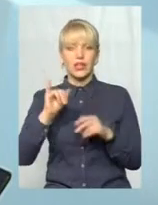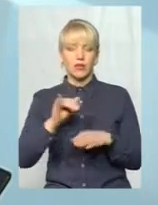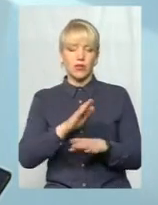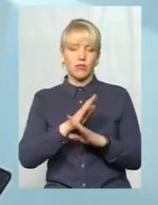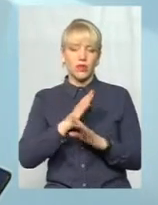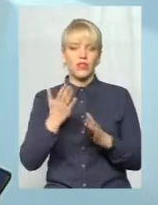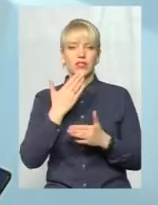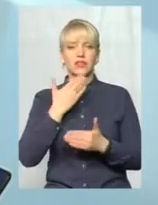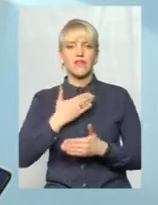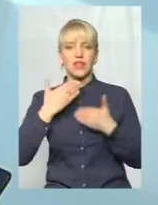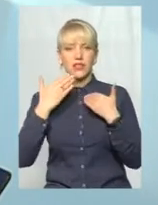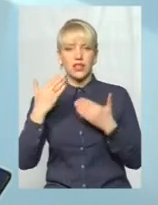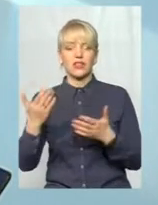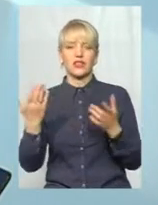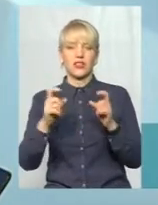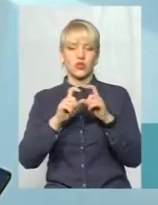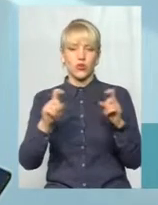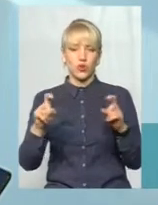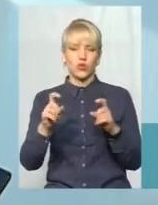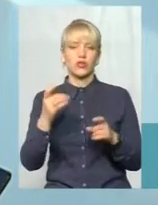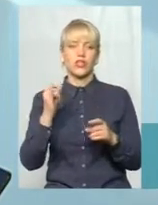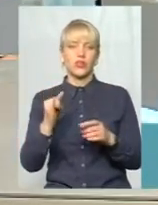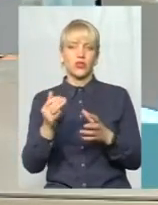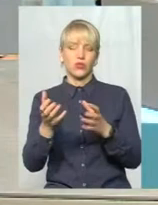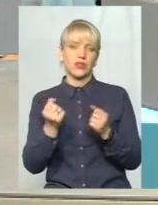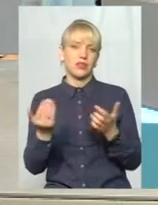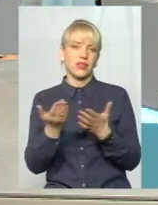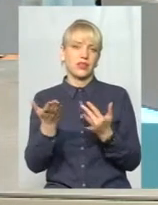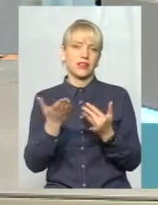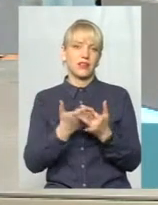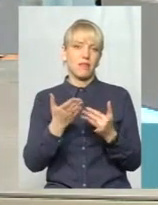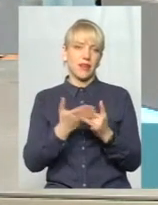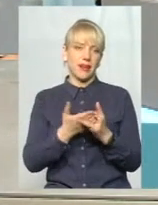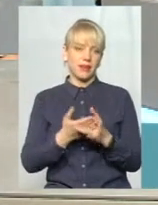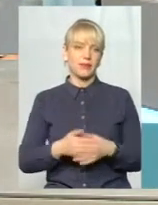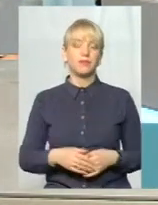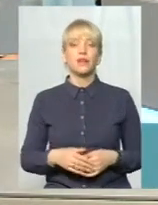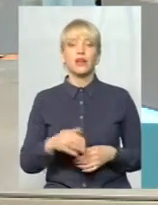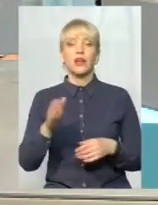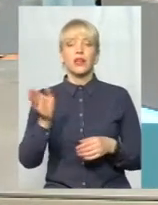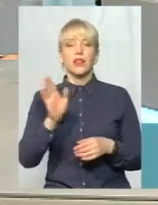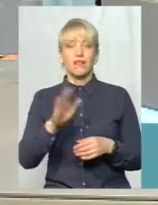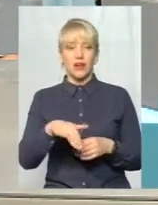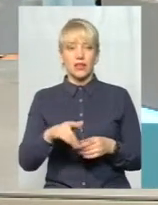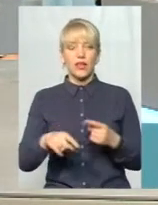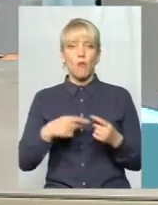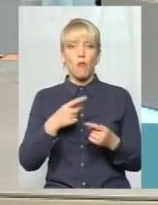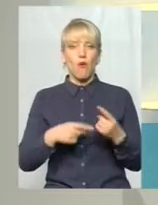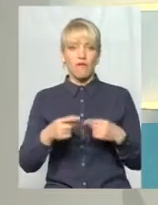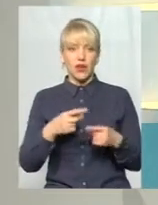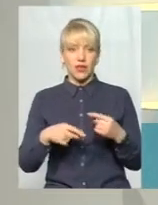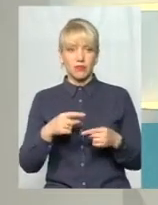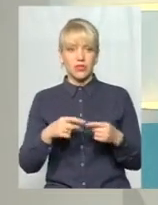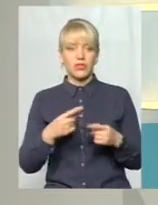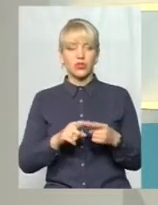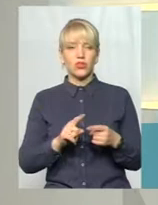встановлення якихось статусів і, так кажуть, отримувати якісь пільги в цьому форматі. Дякую. Давайте все ж таки повернемося до цифр. Вони